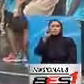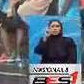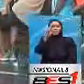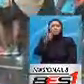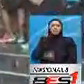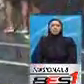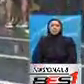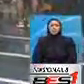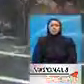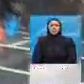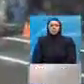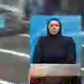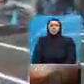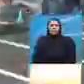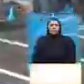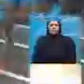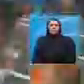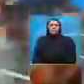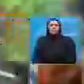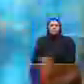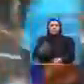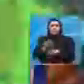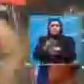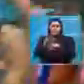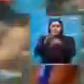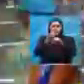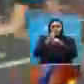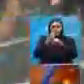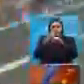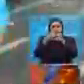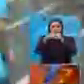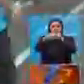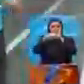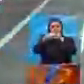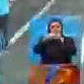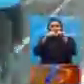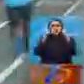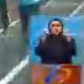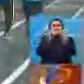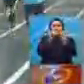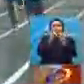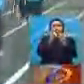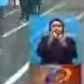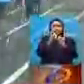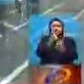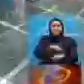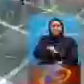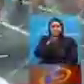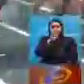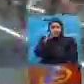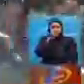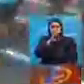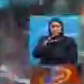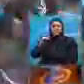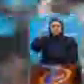Kumar mendapat kerjasama persatuan olahraga amatur wilayah Persekutuan dan persatuan olahraga Selangor menganjurkan